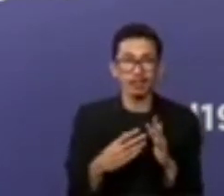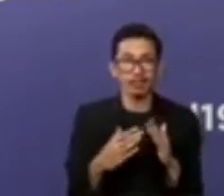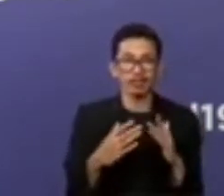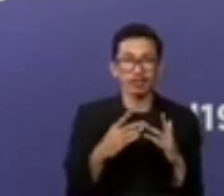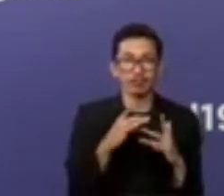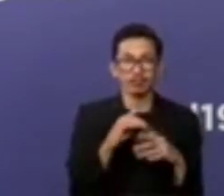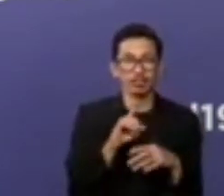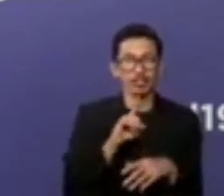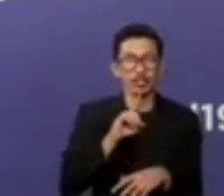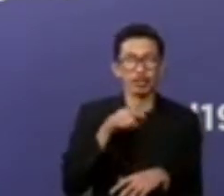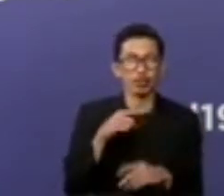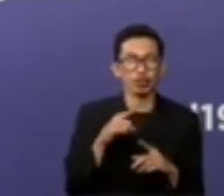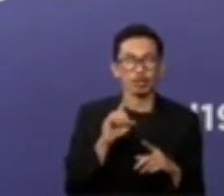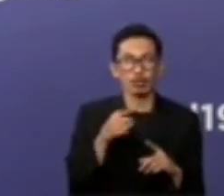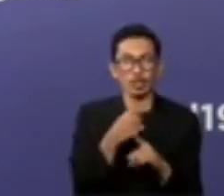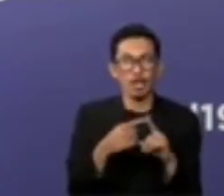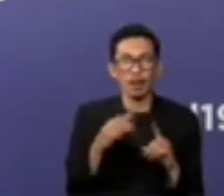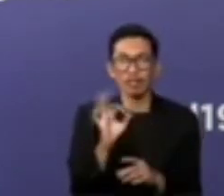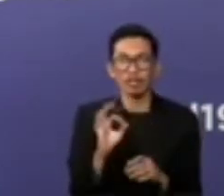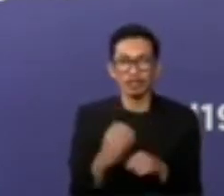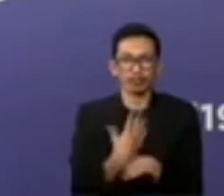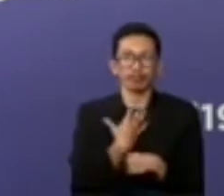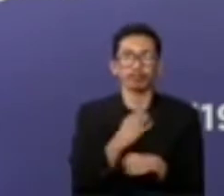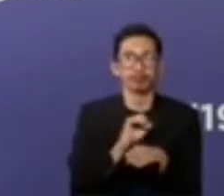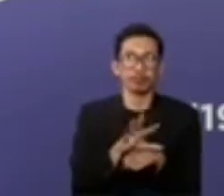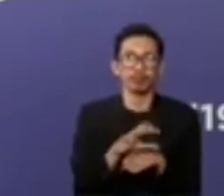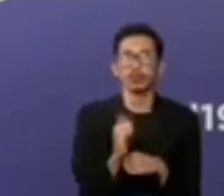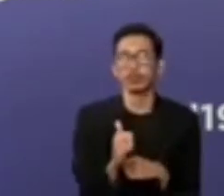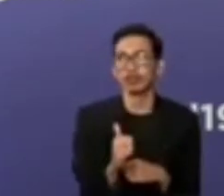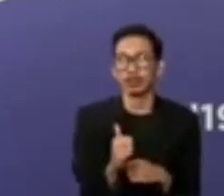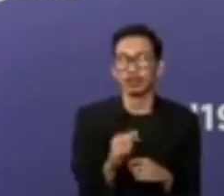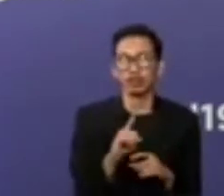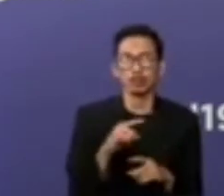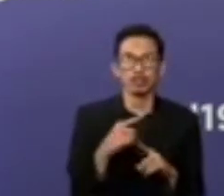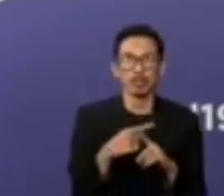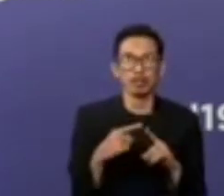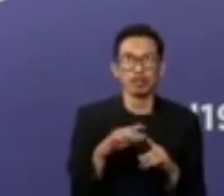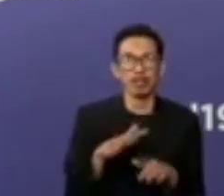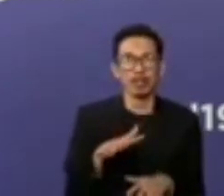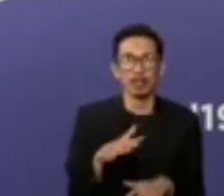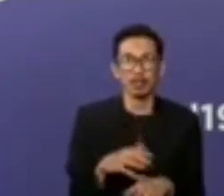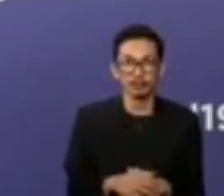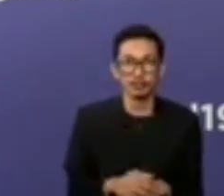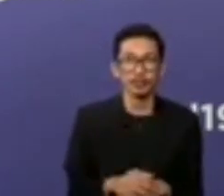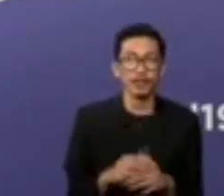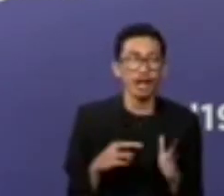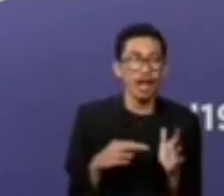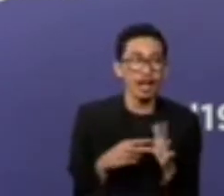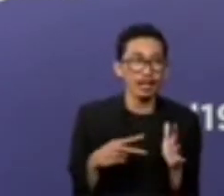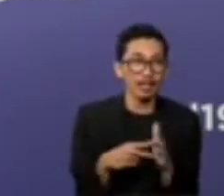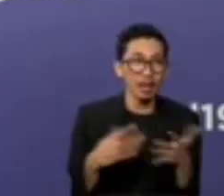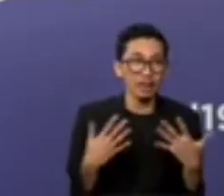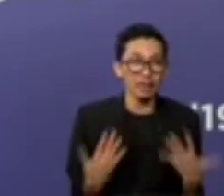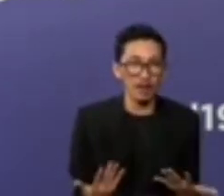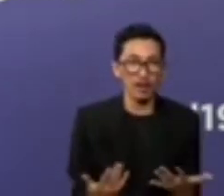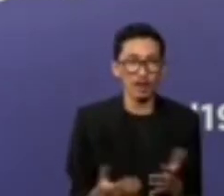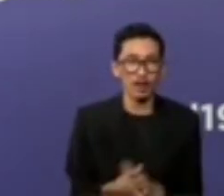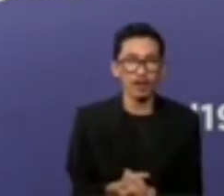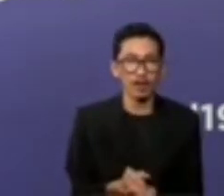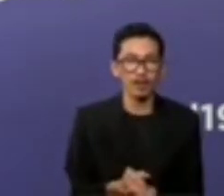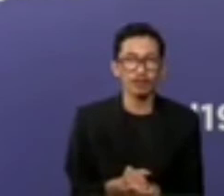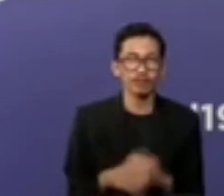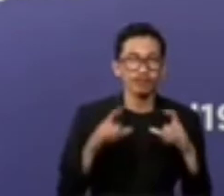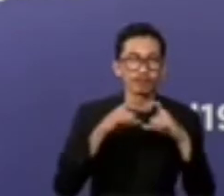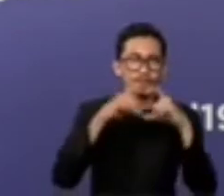menjadi 1,5%. Inilah yang meyakinkan kita bahwa menggunakan masker